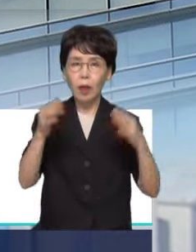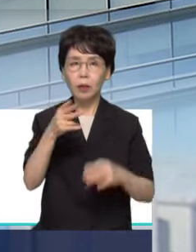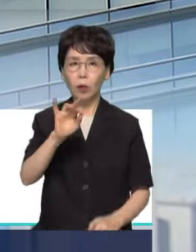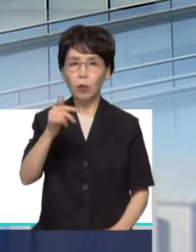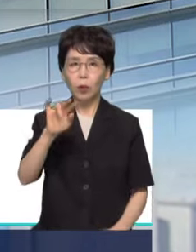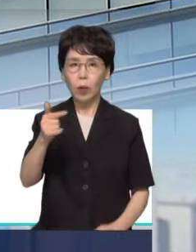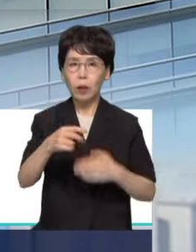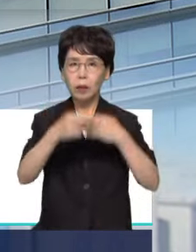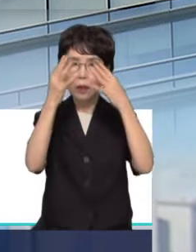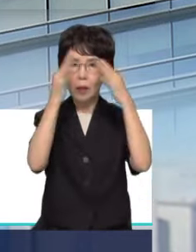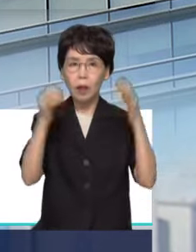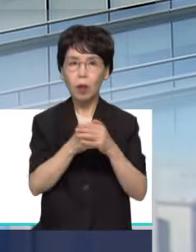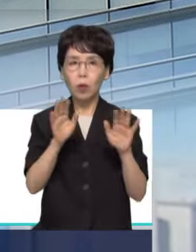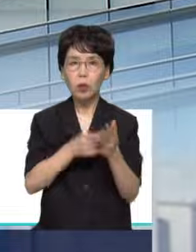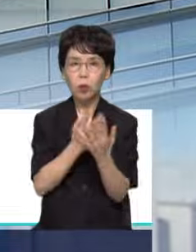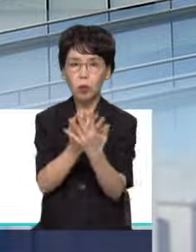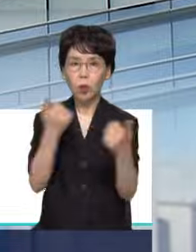결정합니다. 박예린 기자입니다.